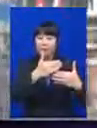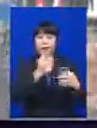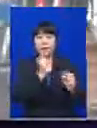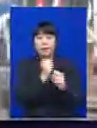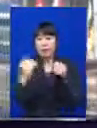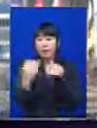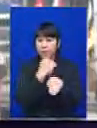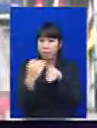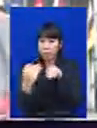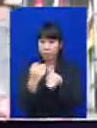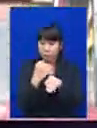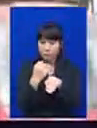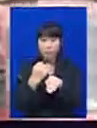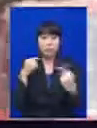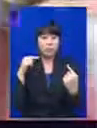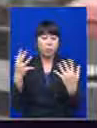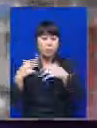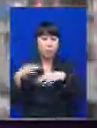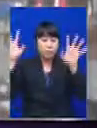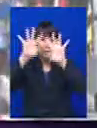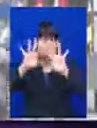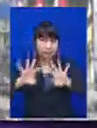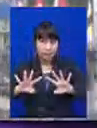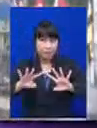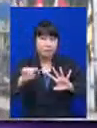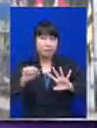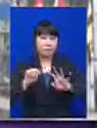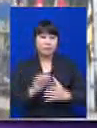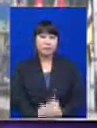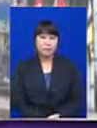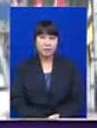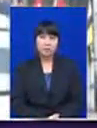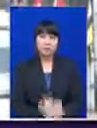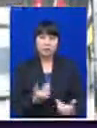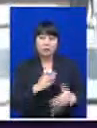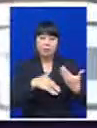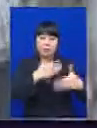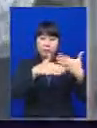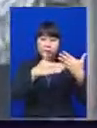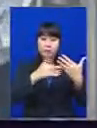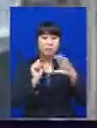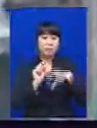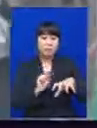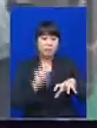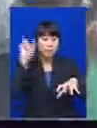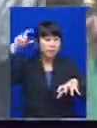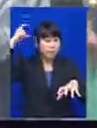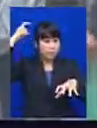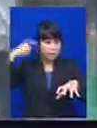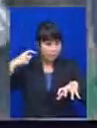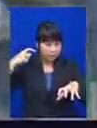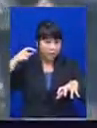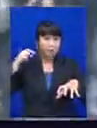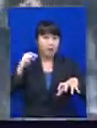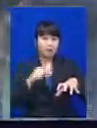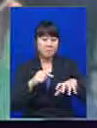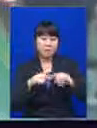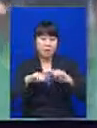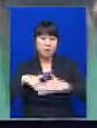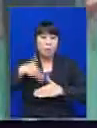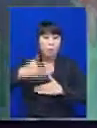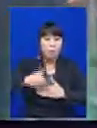มรองรับประชาคมเศรษฐกิจอาเซียนทำให้การเติบโตของท่าขี้เหล็กเมียนมาเกือบจะเป็นแบบก้าวกระ